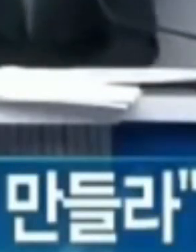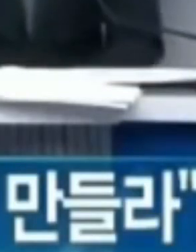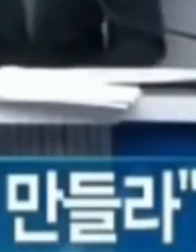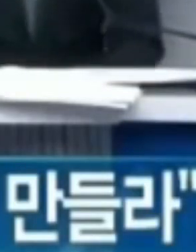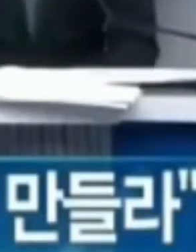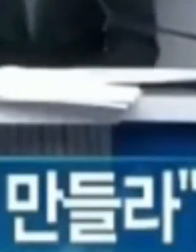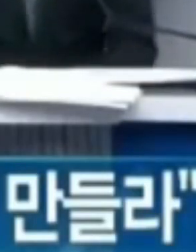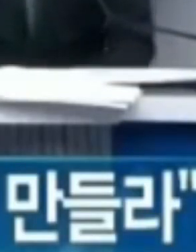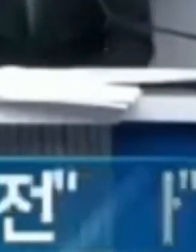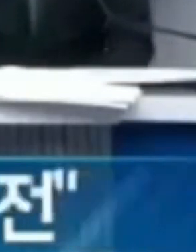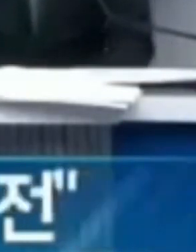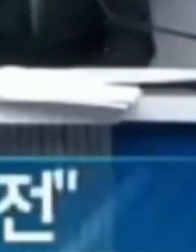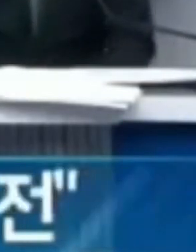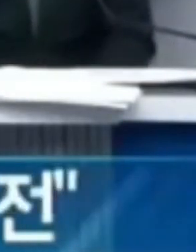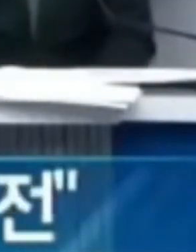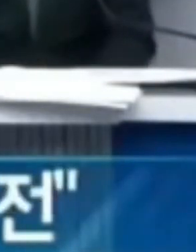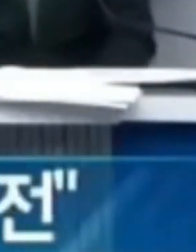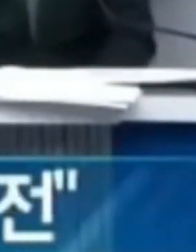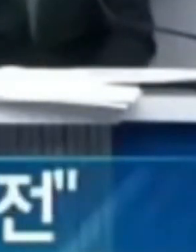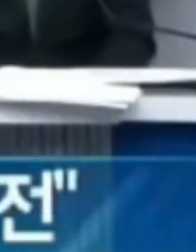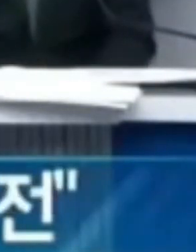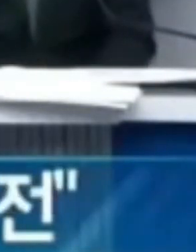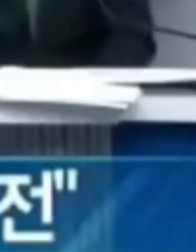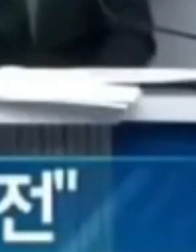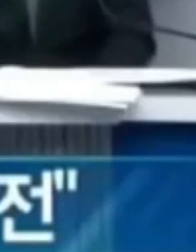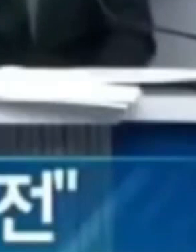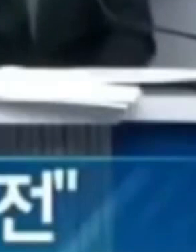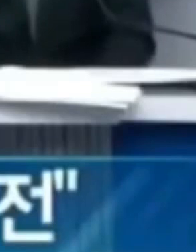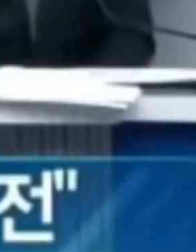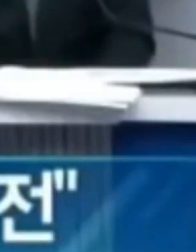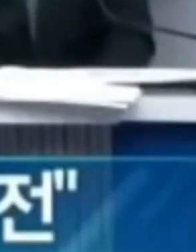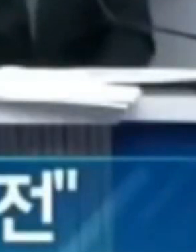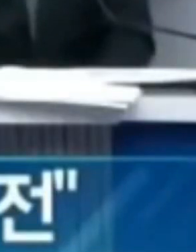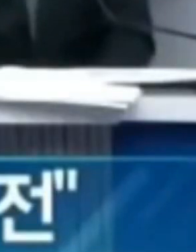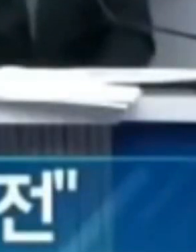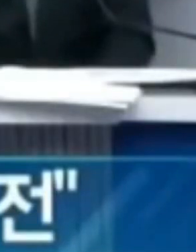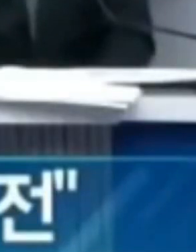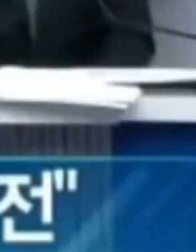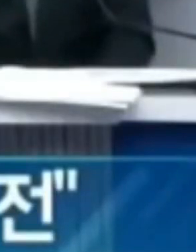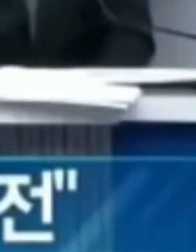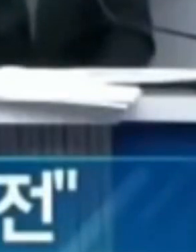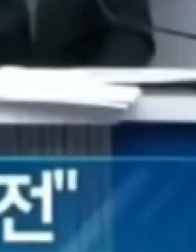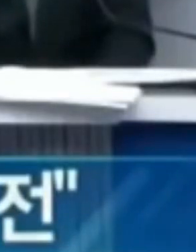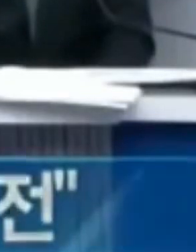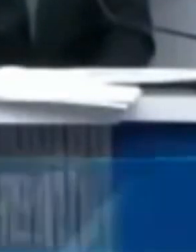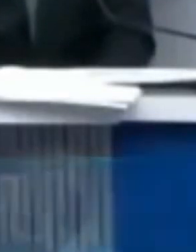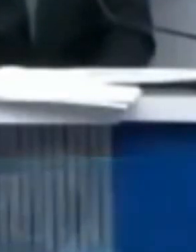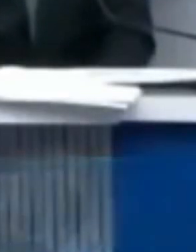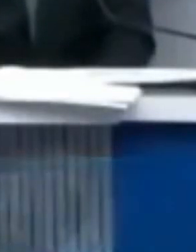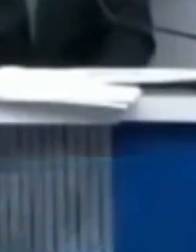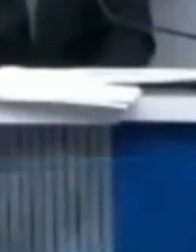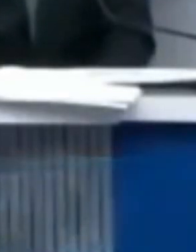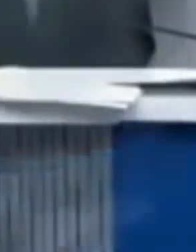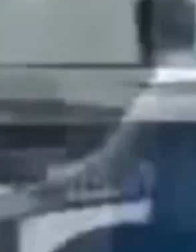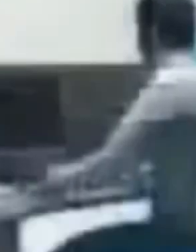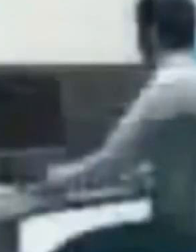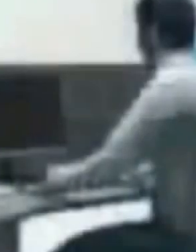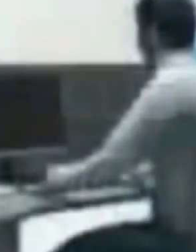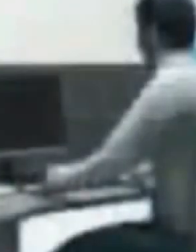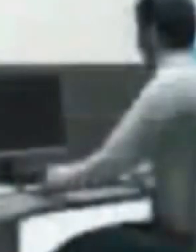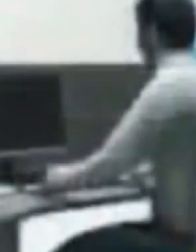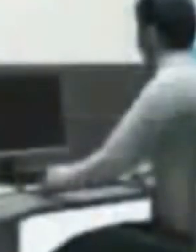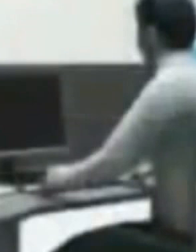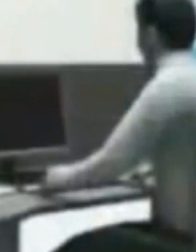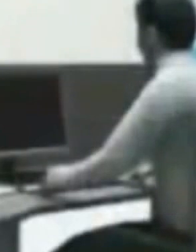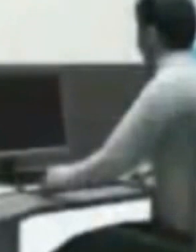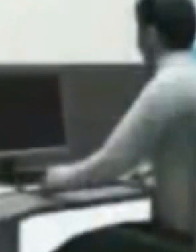그렇죠. 저기 보면 SNS 업무에 네. 하루에 반을 투자하는 일꾼들을 선발해서 네. 회사에서 양질의 글을 생산하고 어떻게